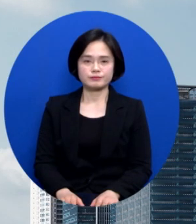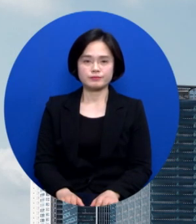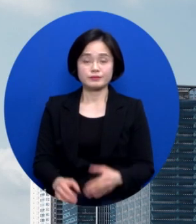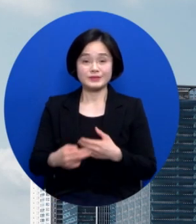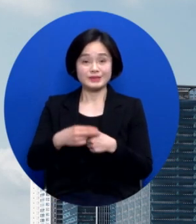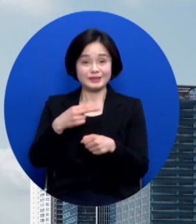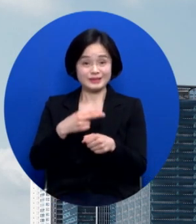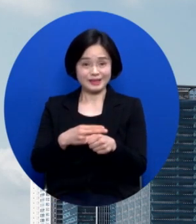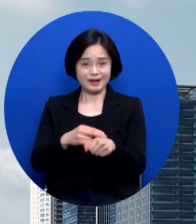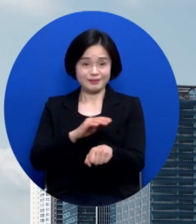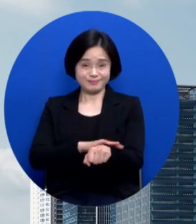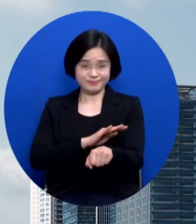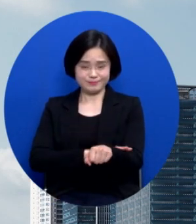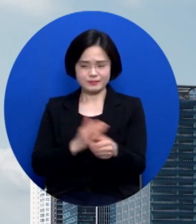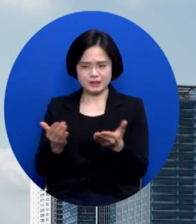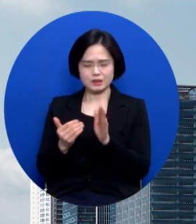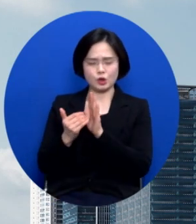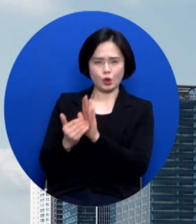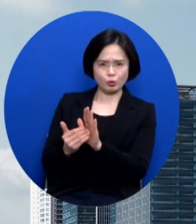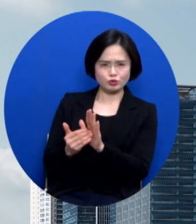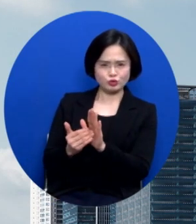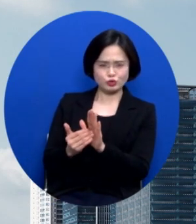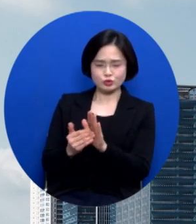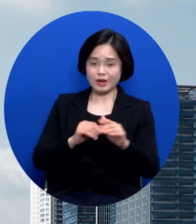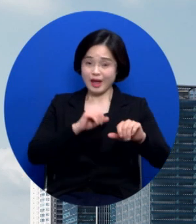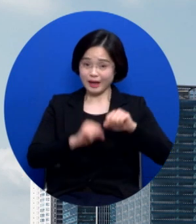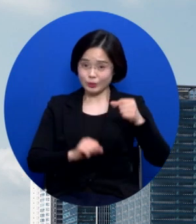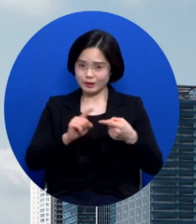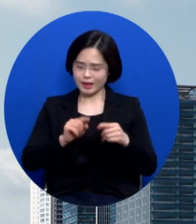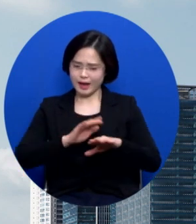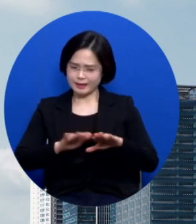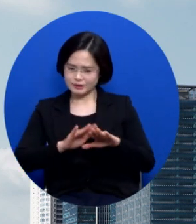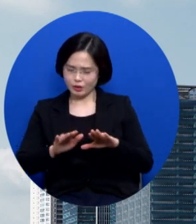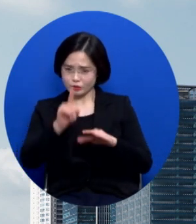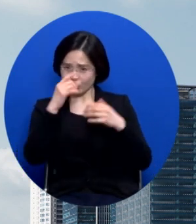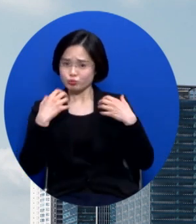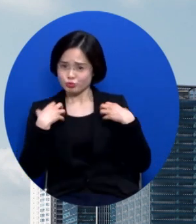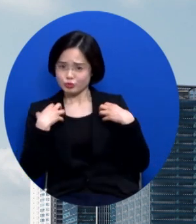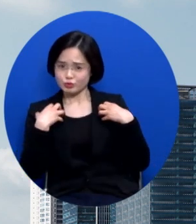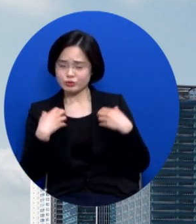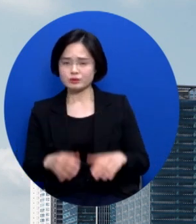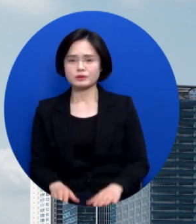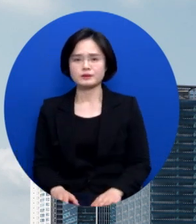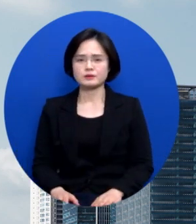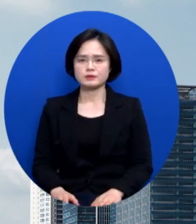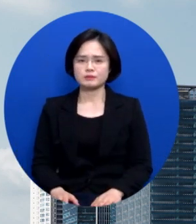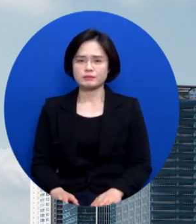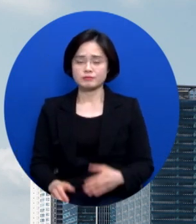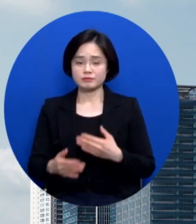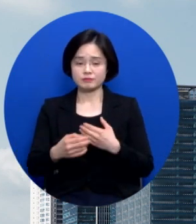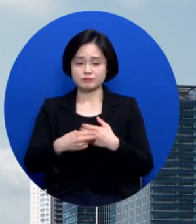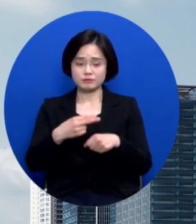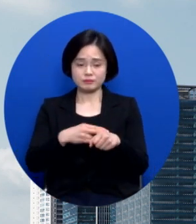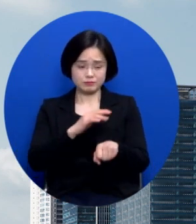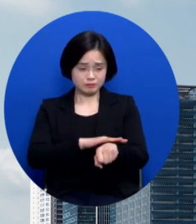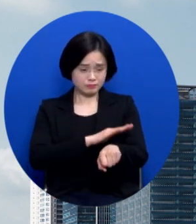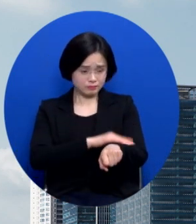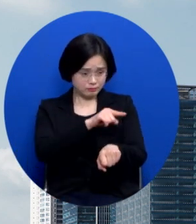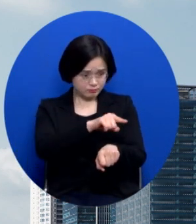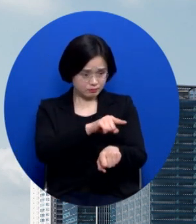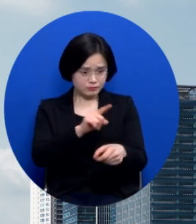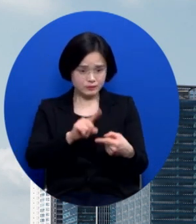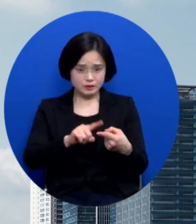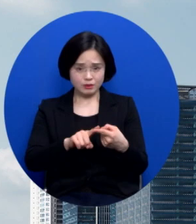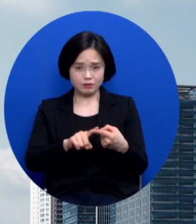의사 집단행동 중앙재난안전대책본부가 근무 현장을 이탈한 전공의들에게 의사 면허 정지 사전